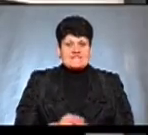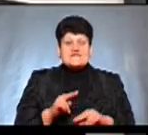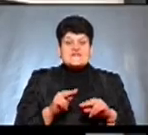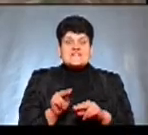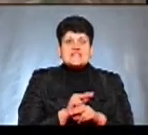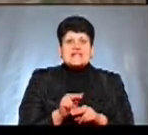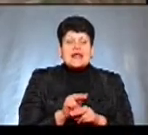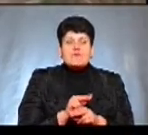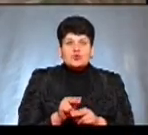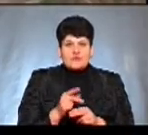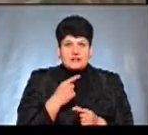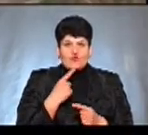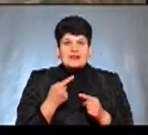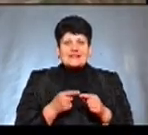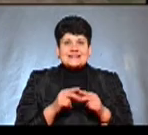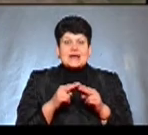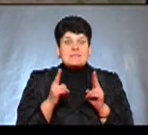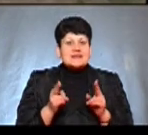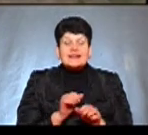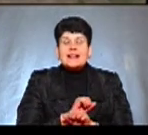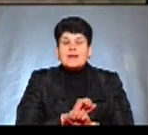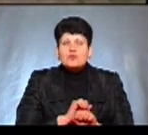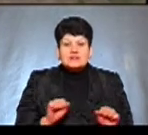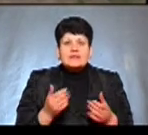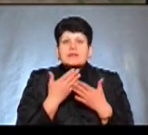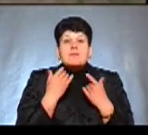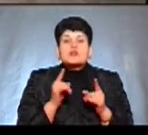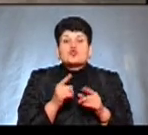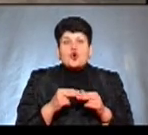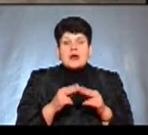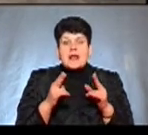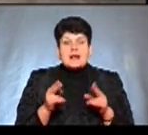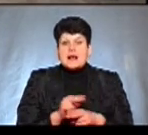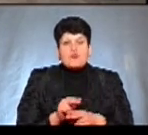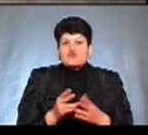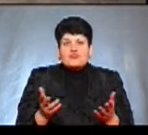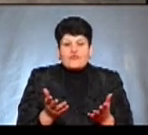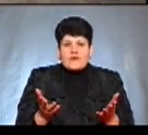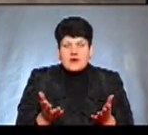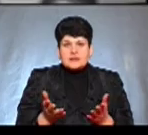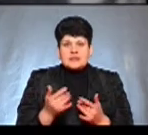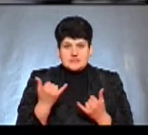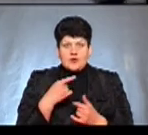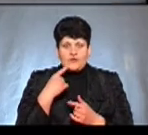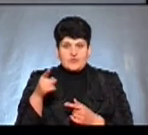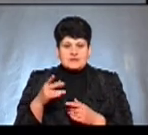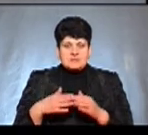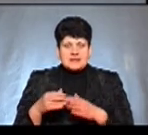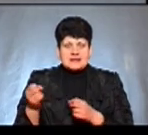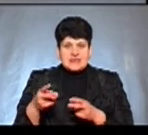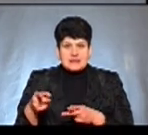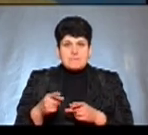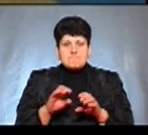Відремонтувати, як іноді кажуть, цей міст неможливо. Там немає що ремонтувати. Так звані ці балки, про які зараз спеціаліст-мостовик казав,